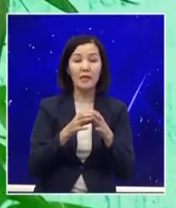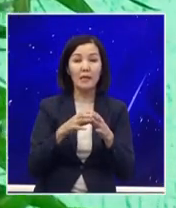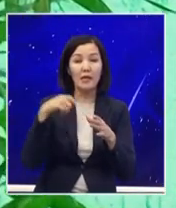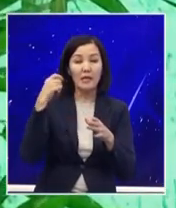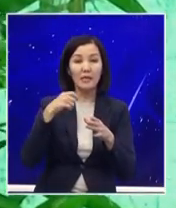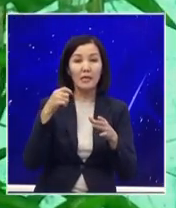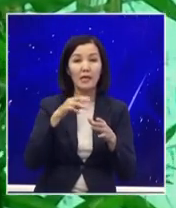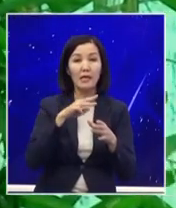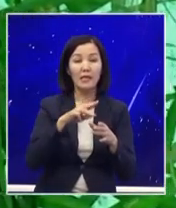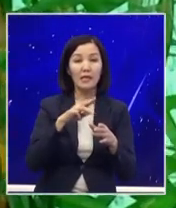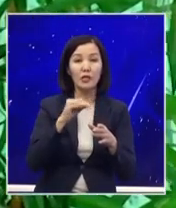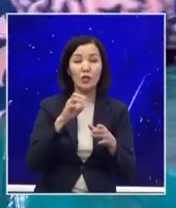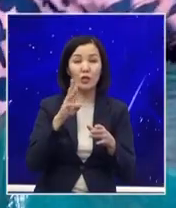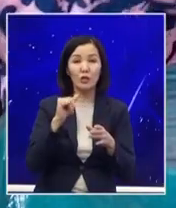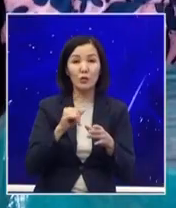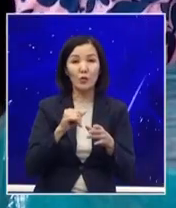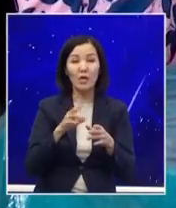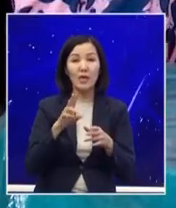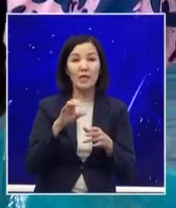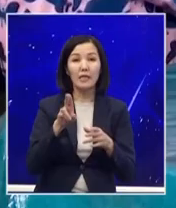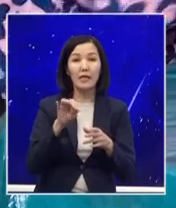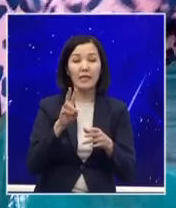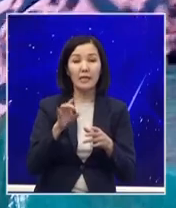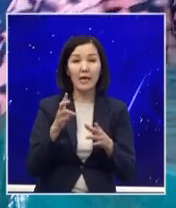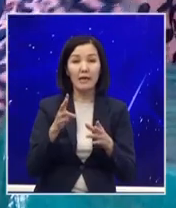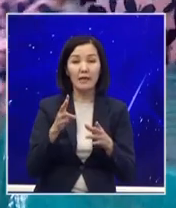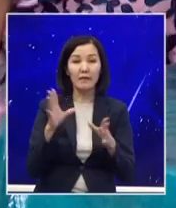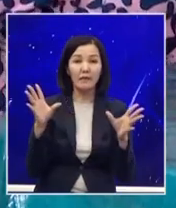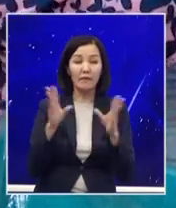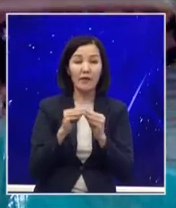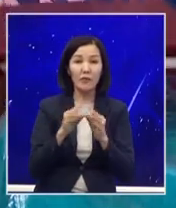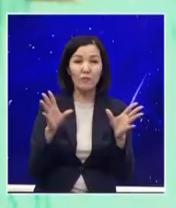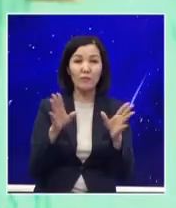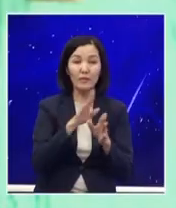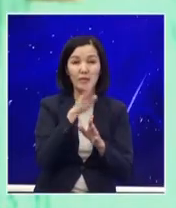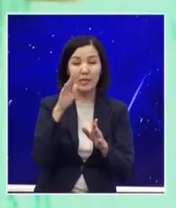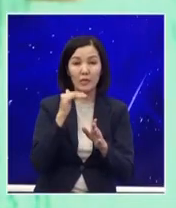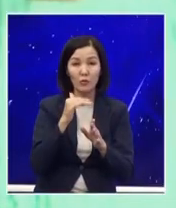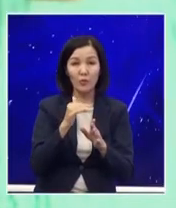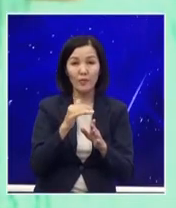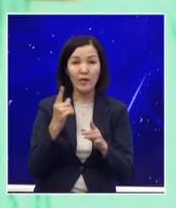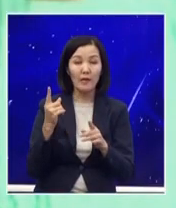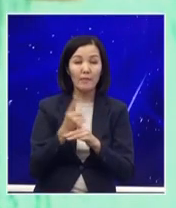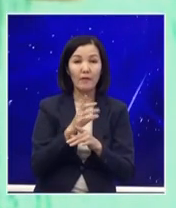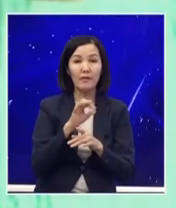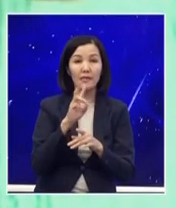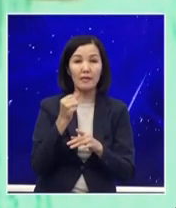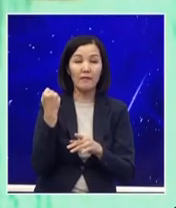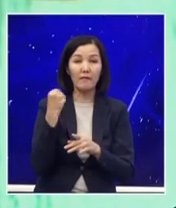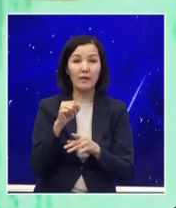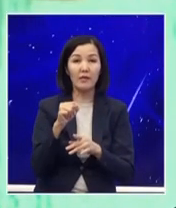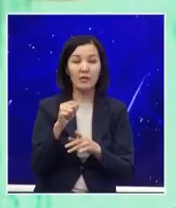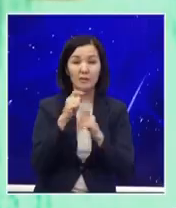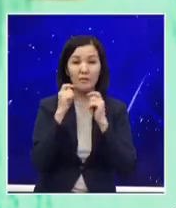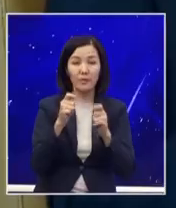сценария стал местный режиссер и сценарист Даниар Саламат, известный по фильмам «Вдвоем с отцом», «Байтерек» и «Первая жена Сарантая», выигравшим приз в